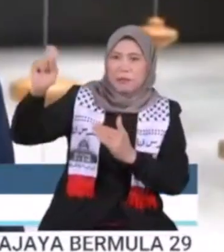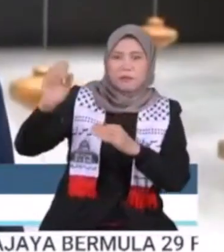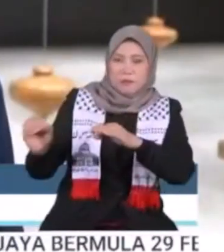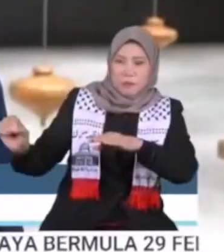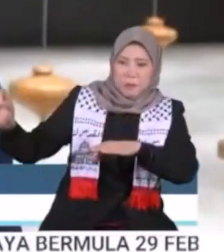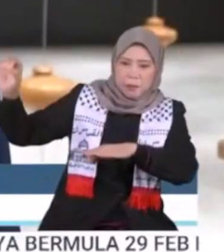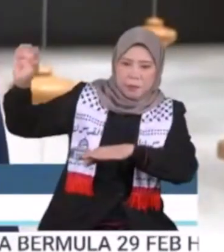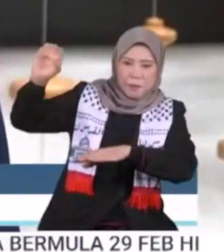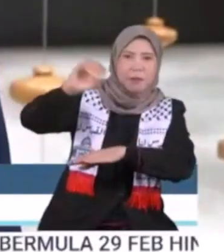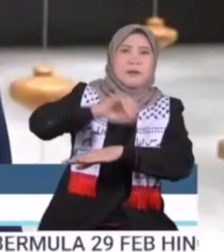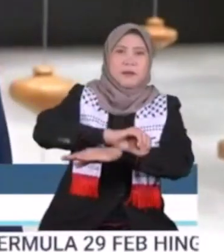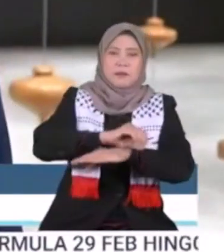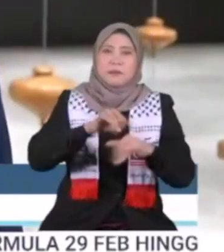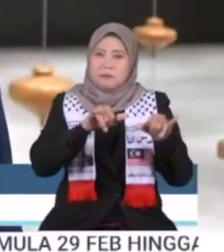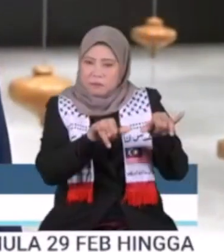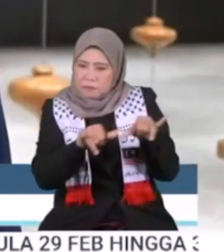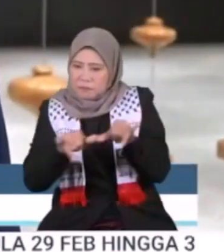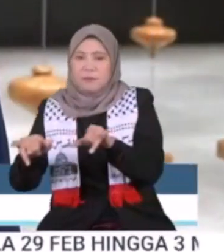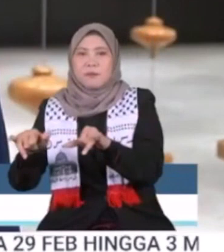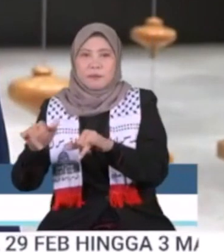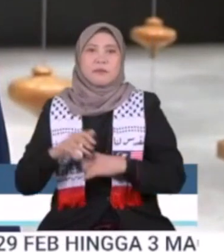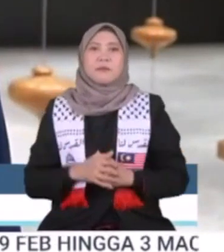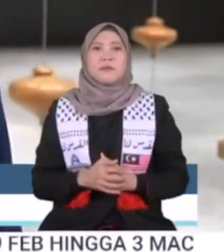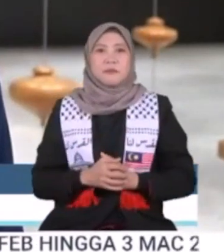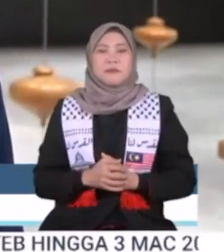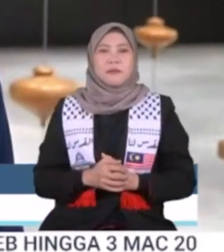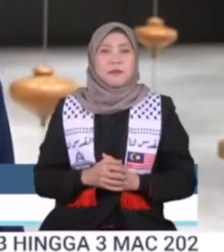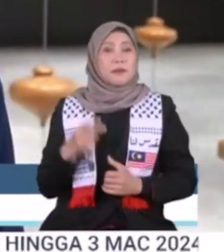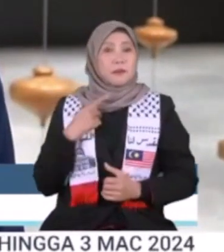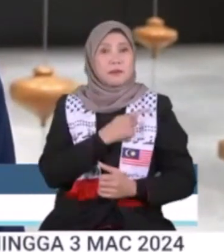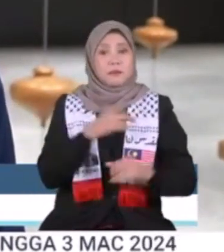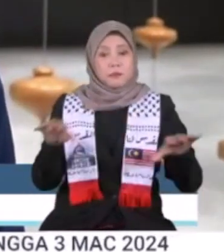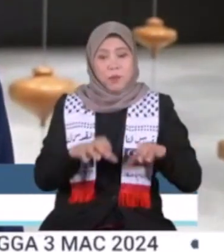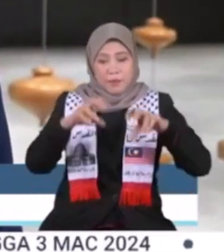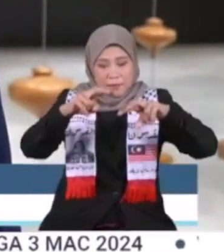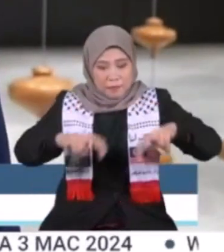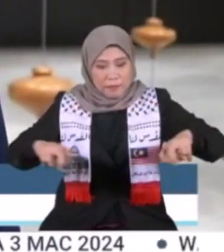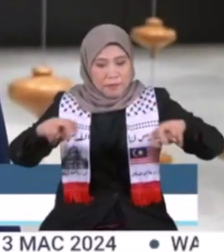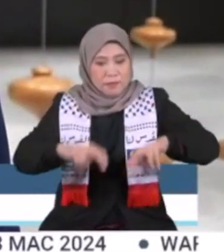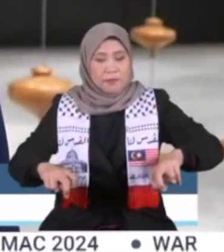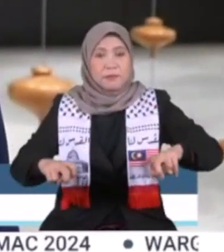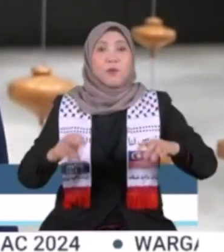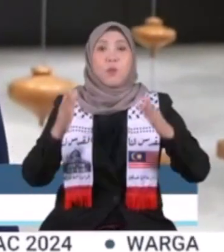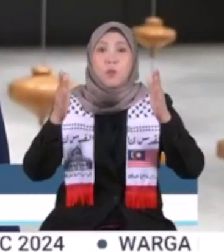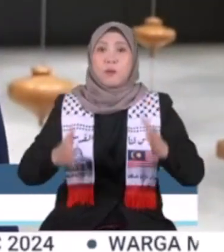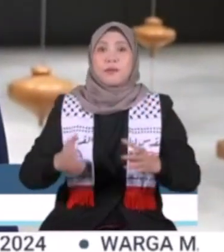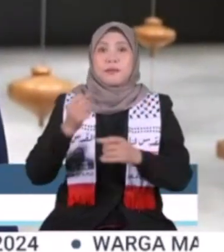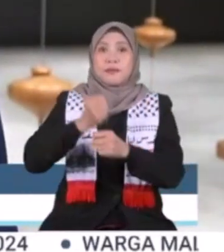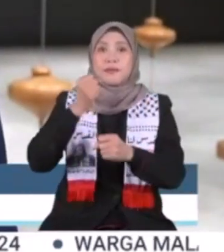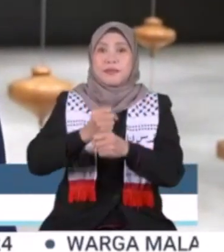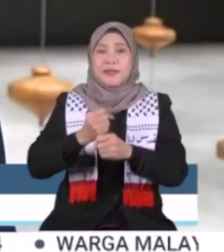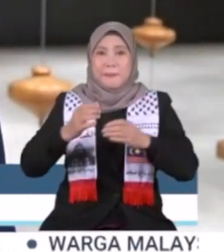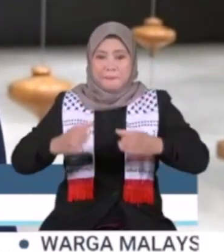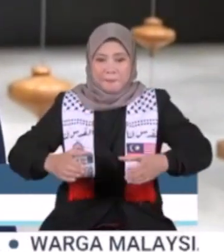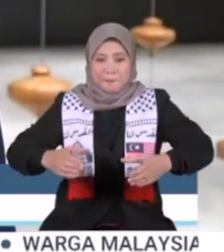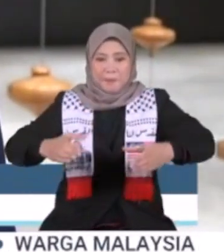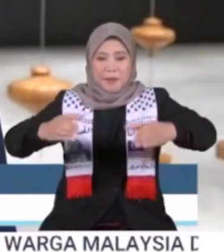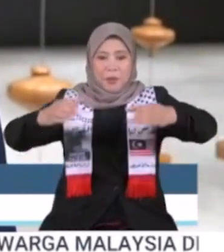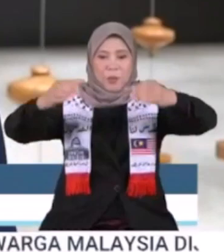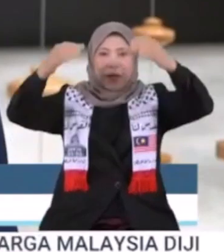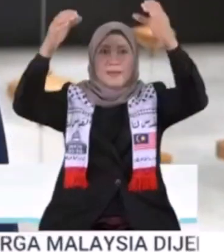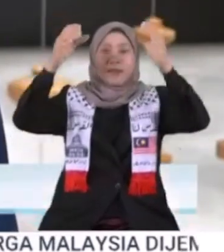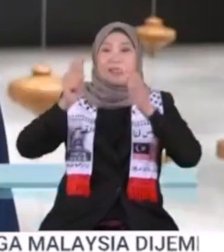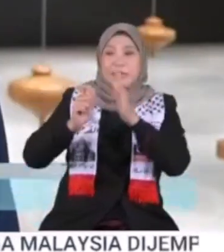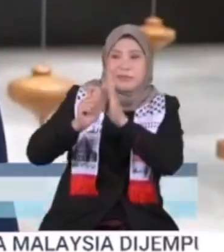Jadi kita buat kajian ini supaya mereka yang bekerja di bangunan-bangunan tinggi, terutamanya bangunan yang melebihi